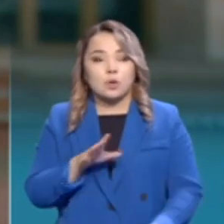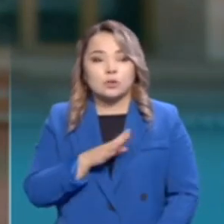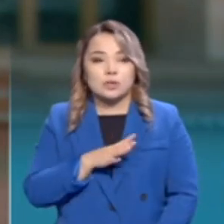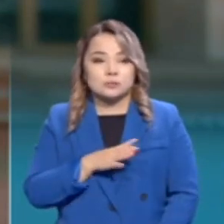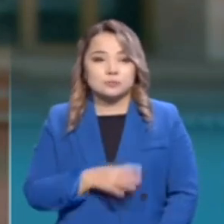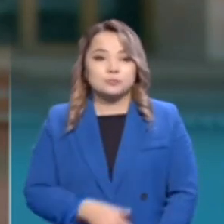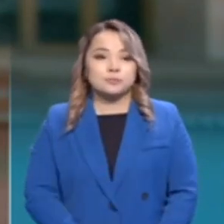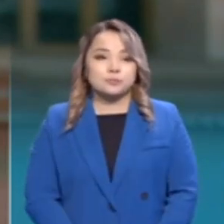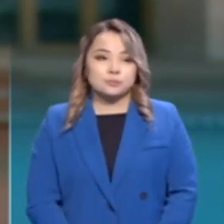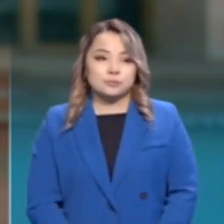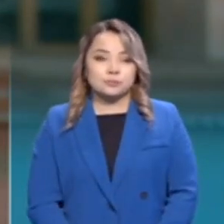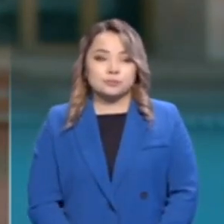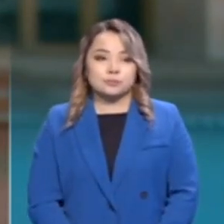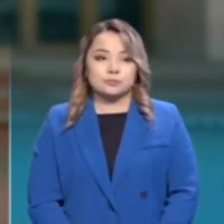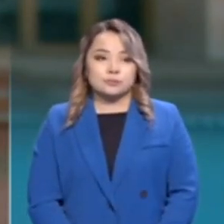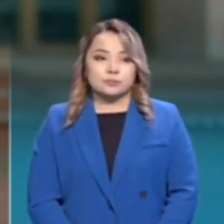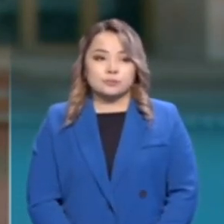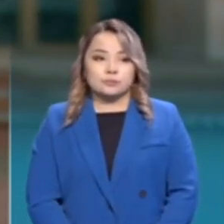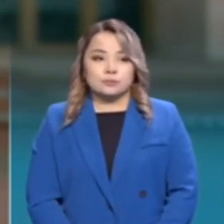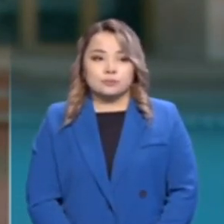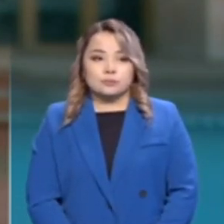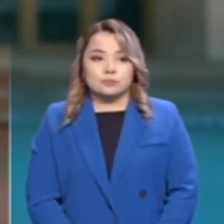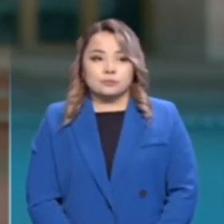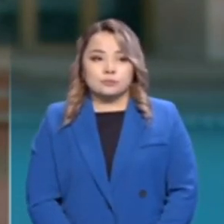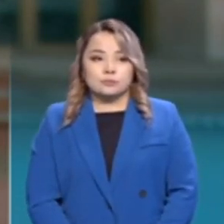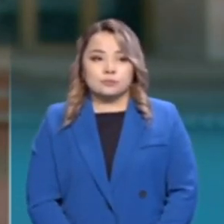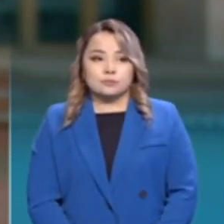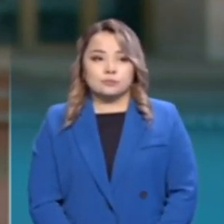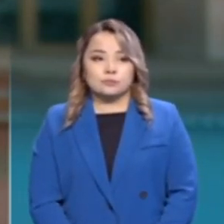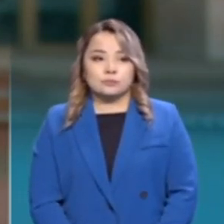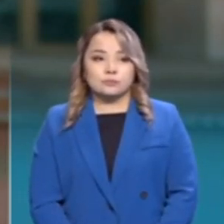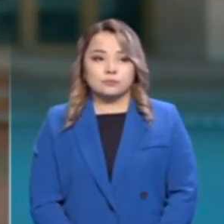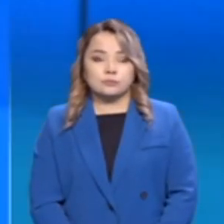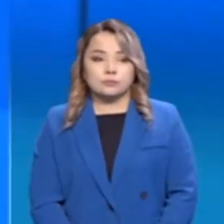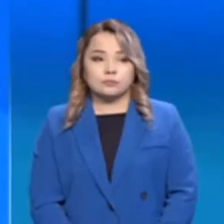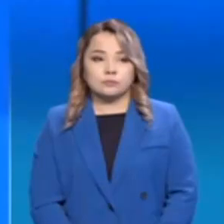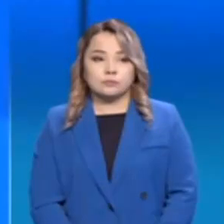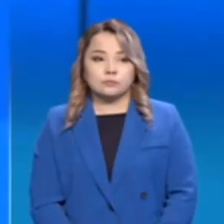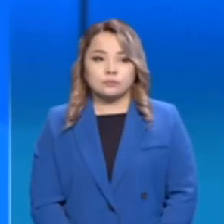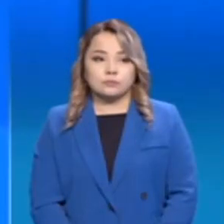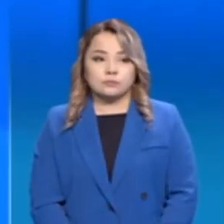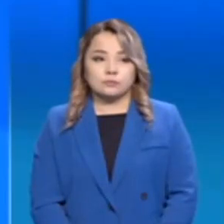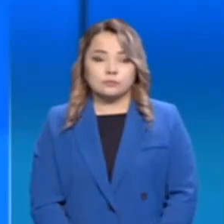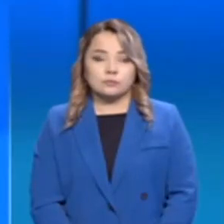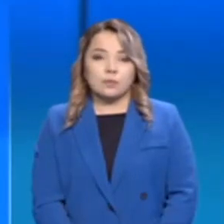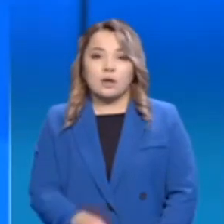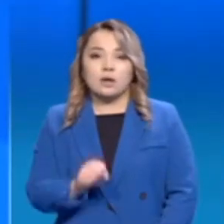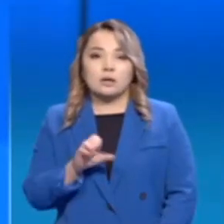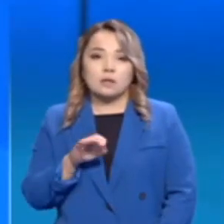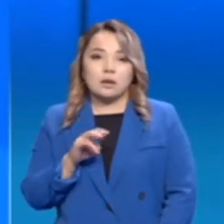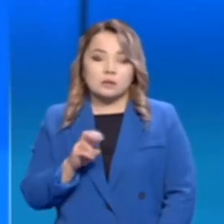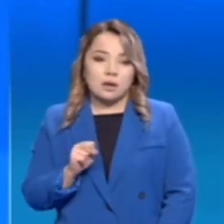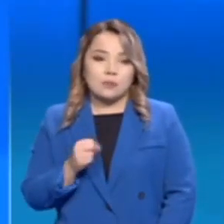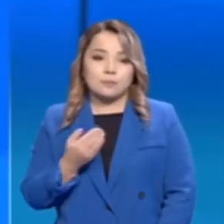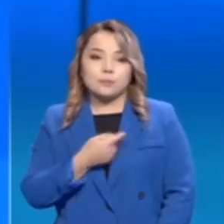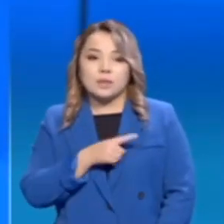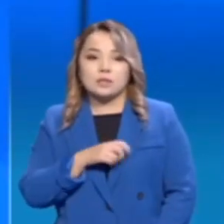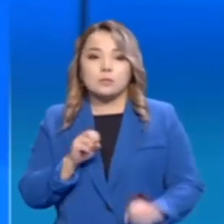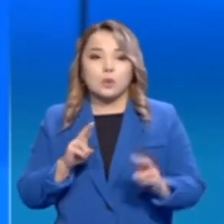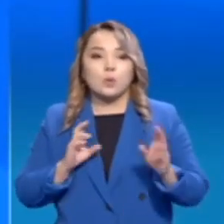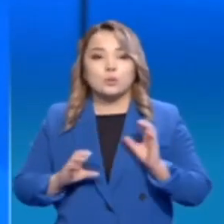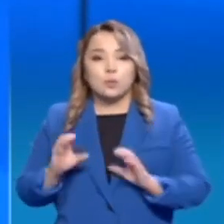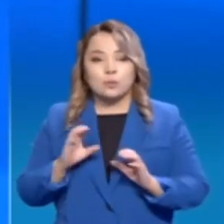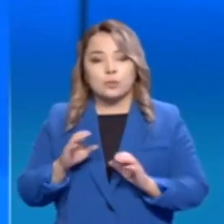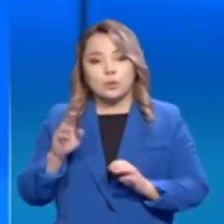Таньяр, Еркінжан Керімжан, Сұңқарбек Қайсин, Қазақстан ұлттық арнасы. Астана медициналық университетінің студенті